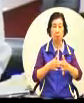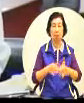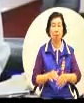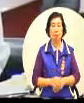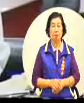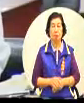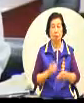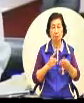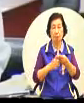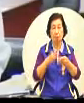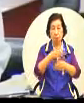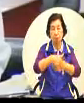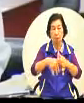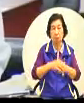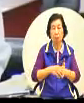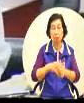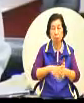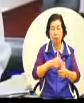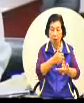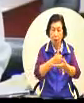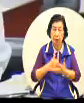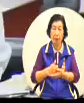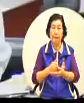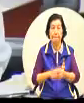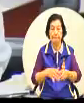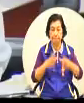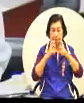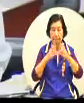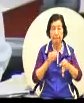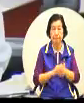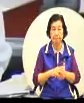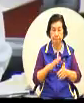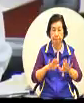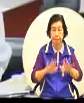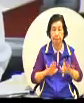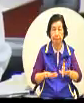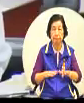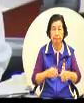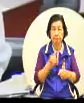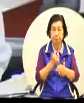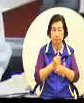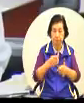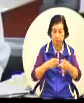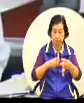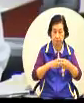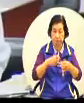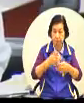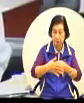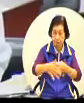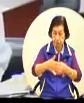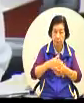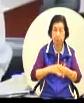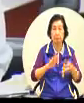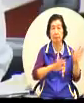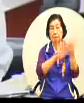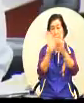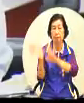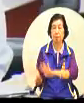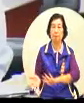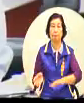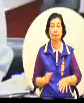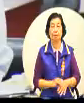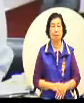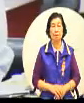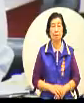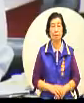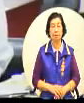诸位请答复这个进度现在已经如何了。 好，谢谢副